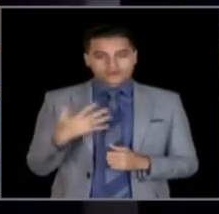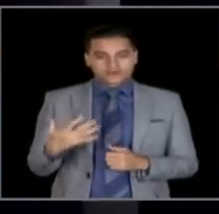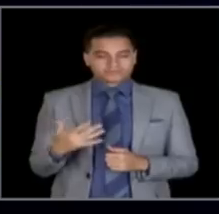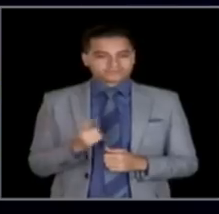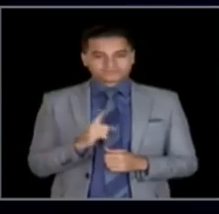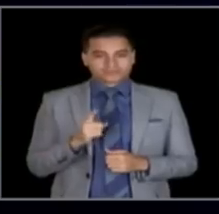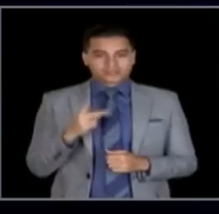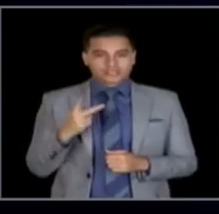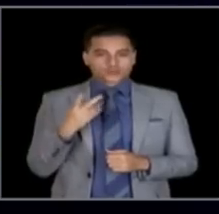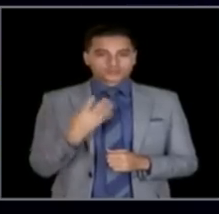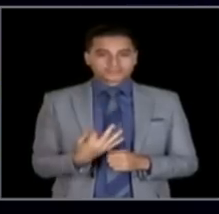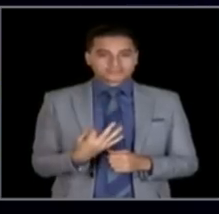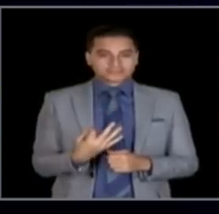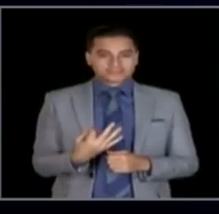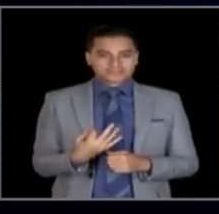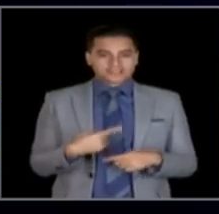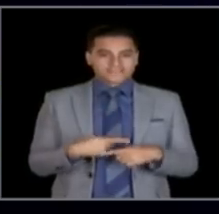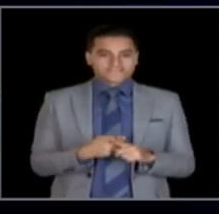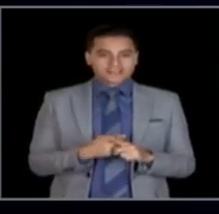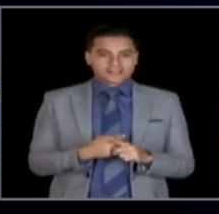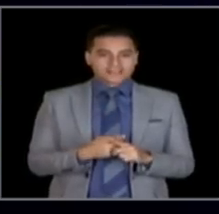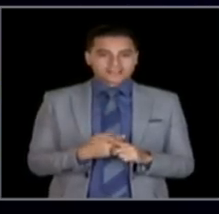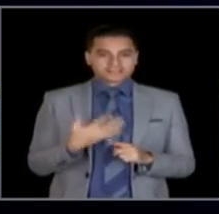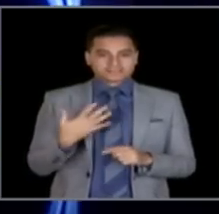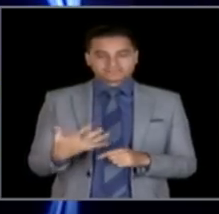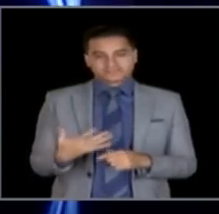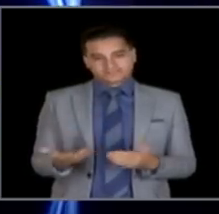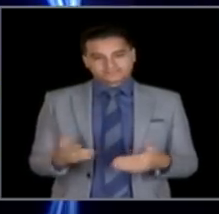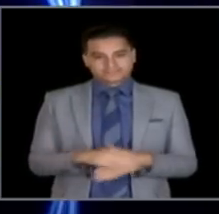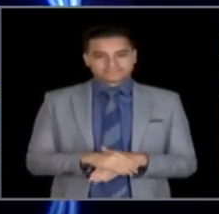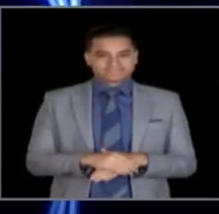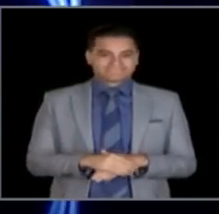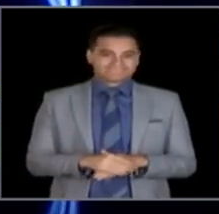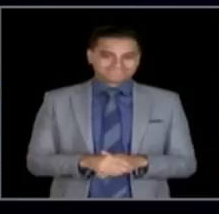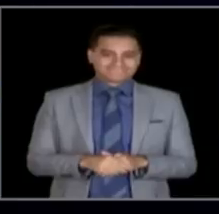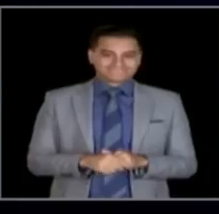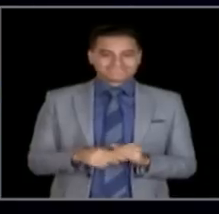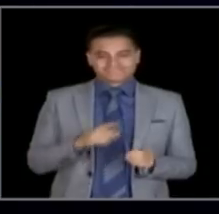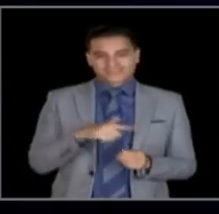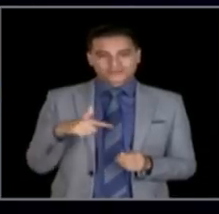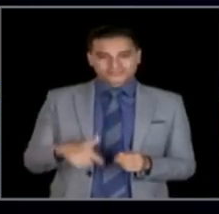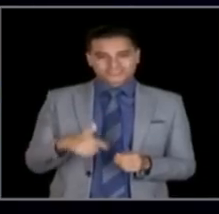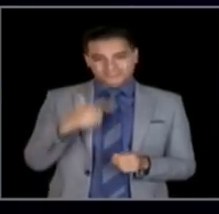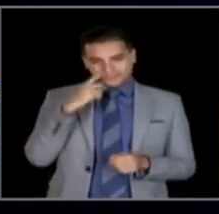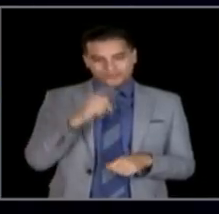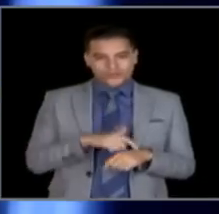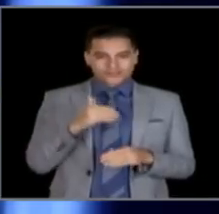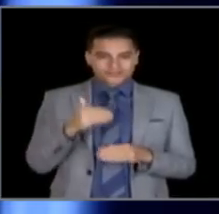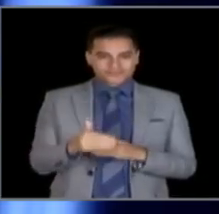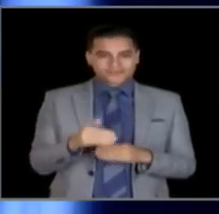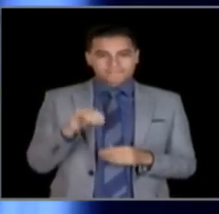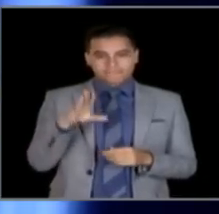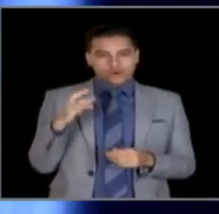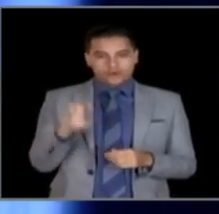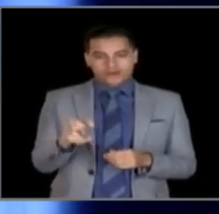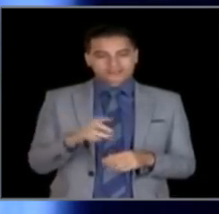160 32 32 في 5 في 5 في 5 160 ب 160 حيتش احسبها. مو جا